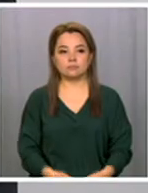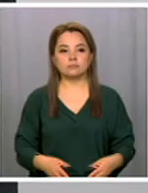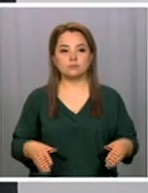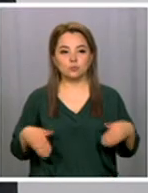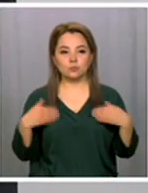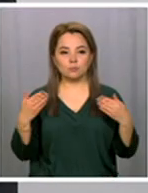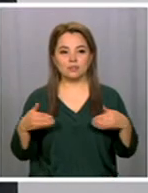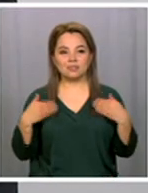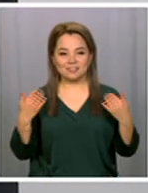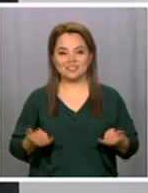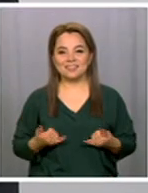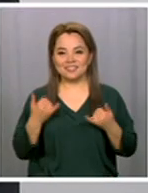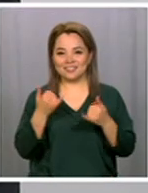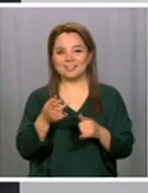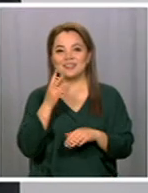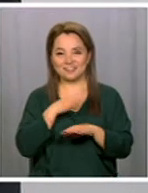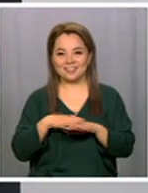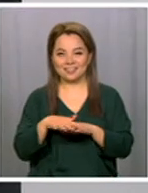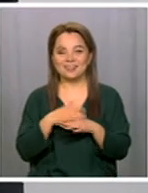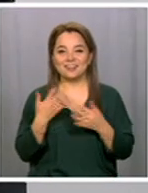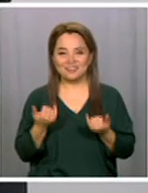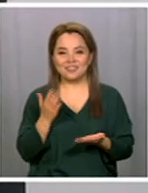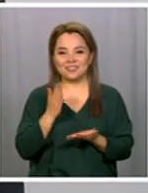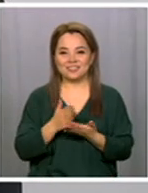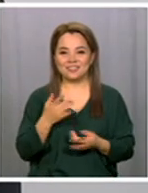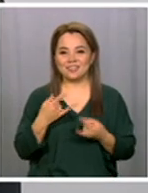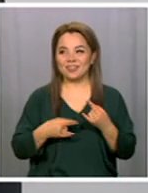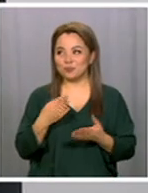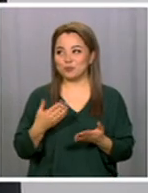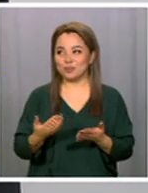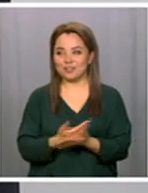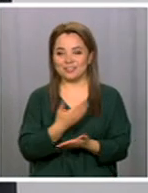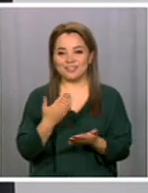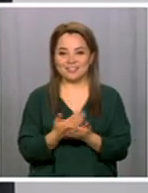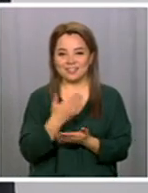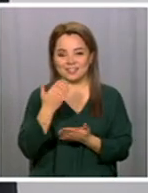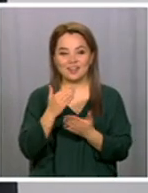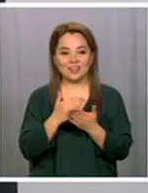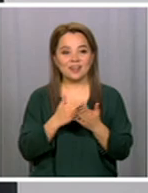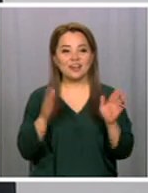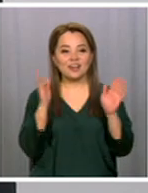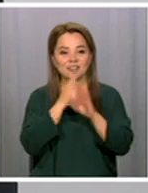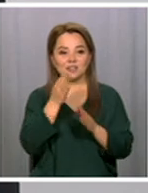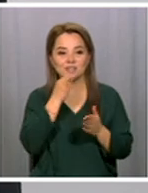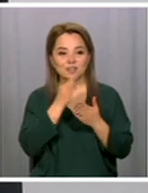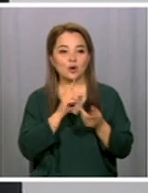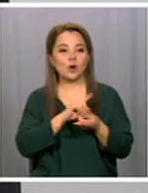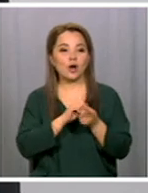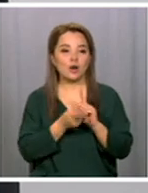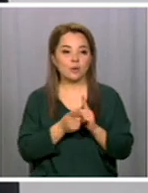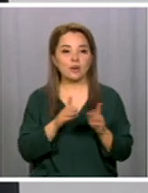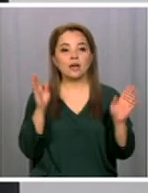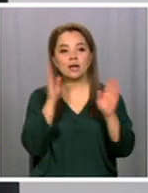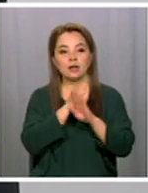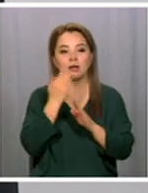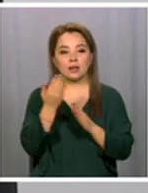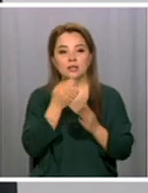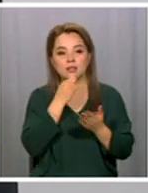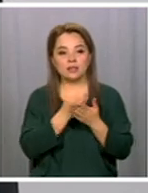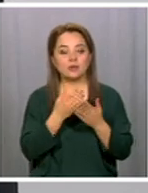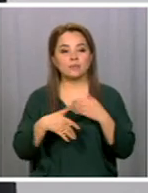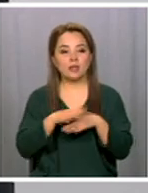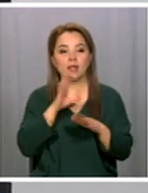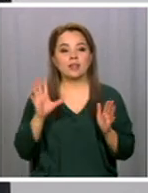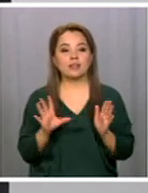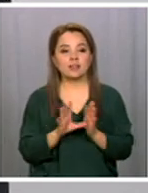Сәлеметсіздер ме оқушылар. Бүгінгі өтетін тақырыбымыз экожүйенің ауысымы. Экологиялық пирамидадағы